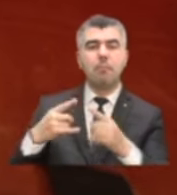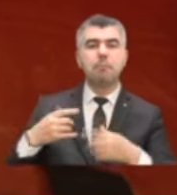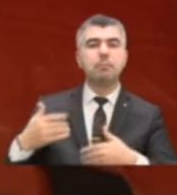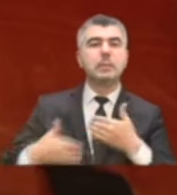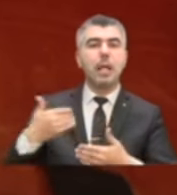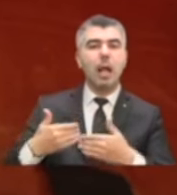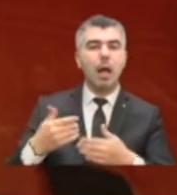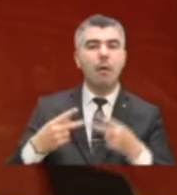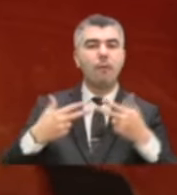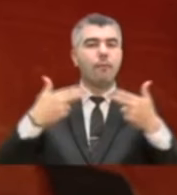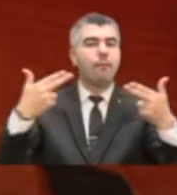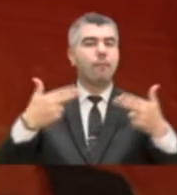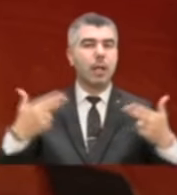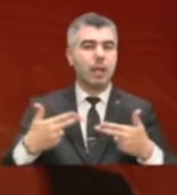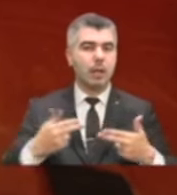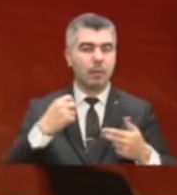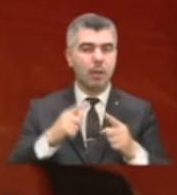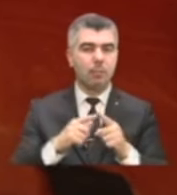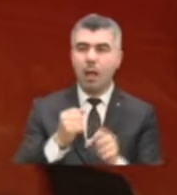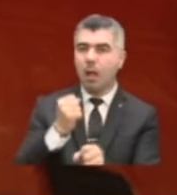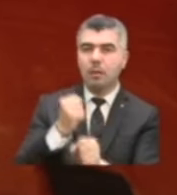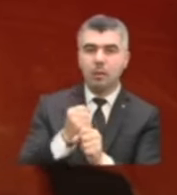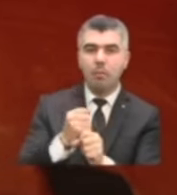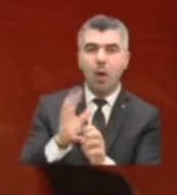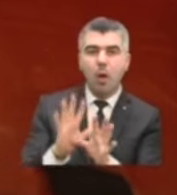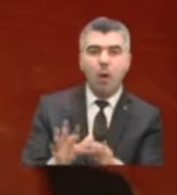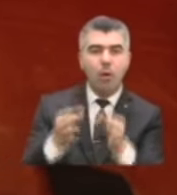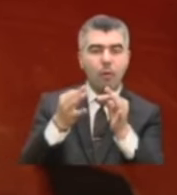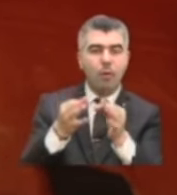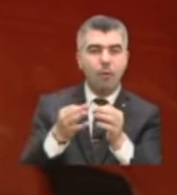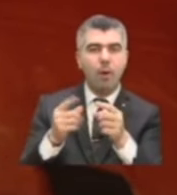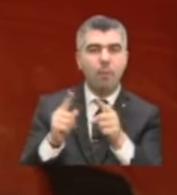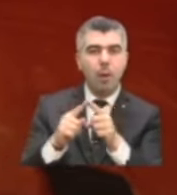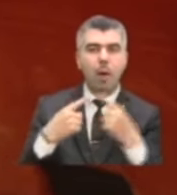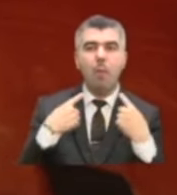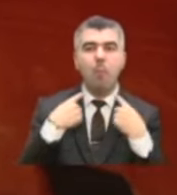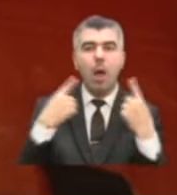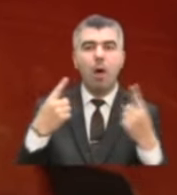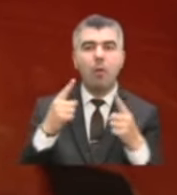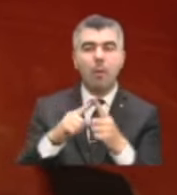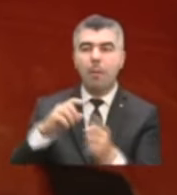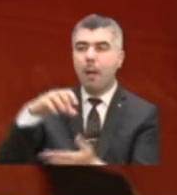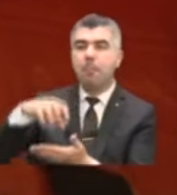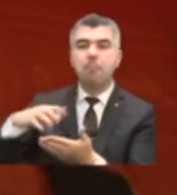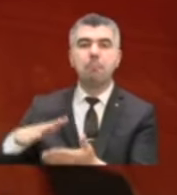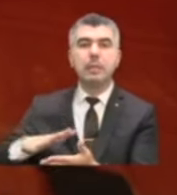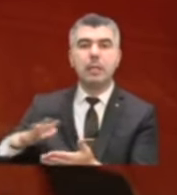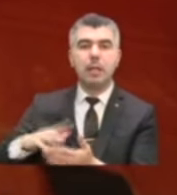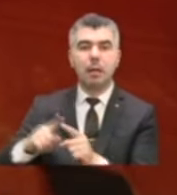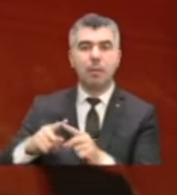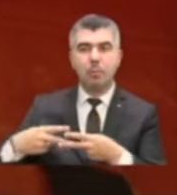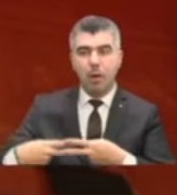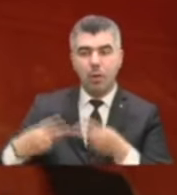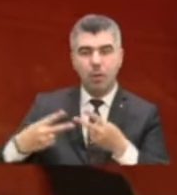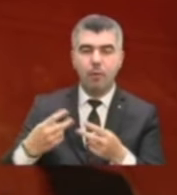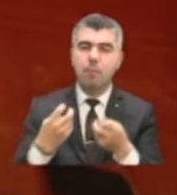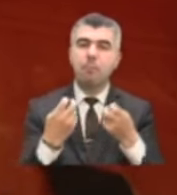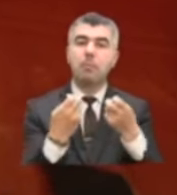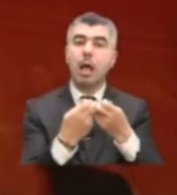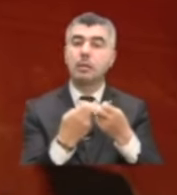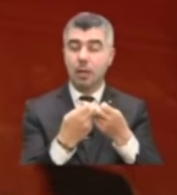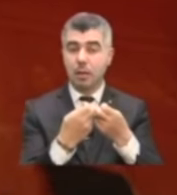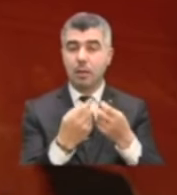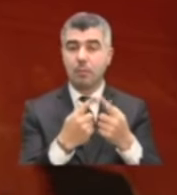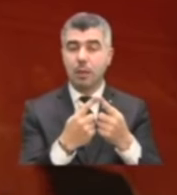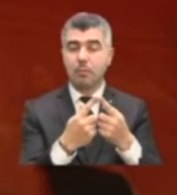واللي بالطبع وراءها كتخلق مناصب شغل وكيكون واحد الترويج للإقليم أو المدينة اللي كيكون فيها هذا النشاط. ونعطيك النموذج ديال